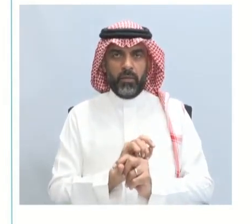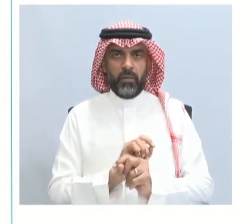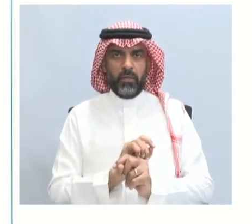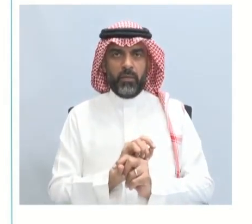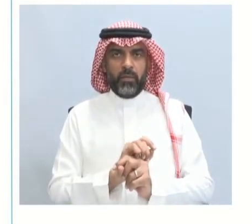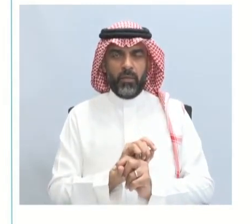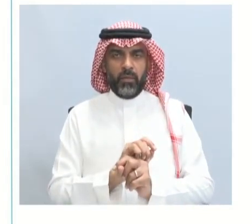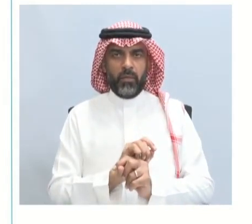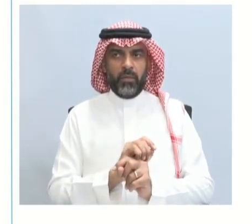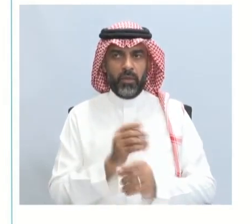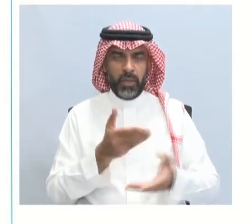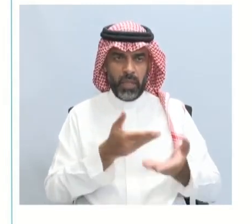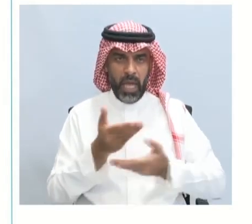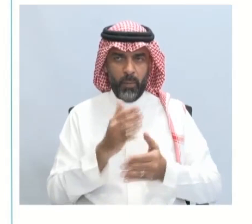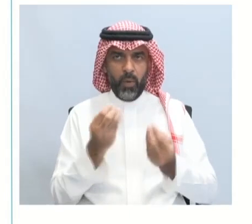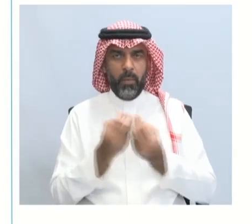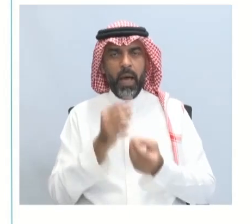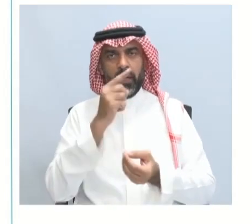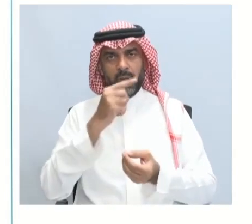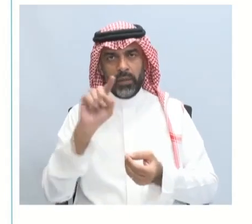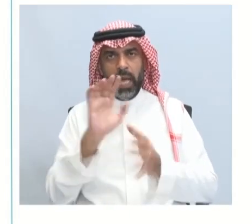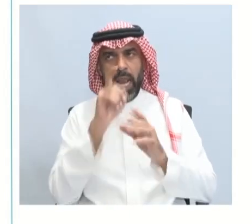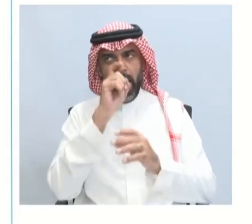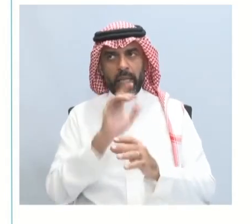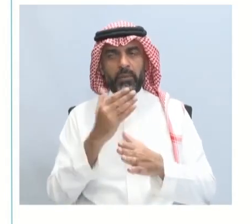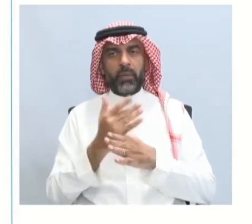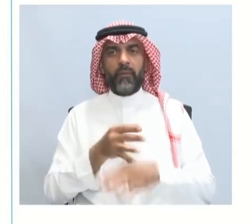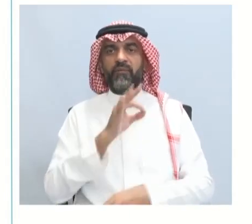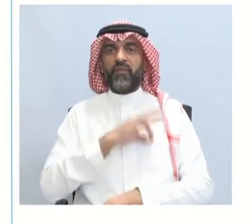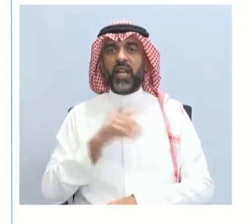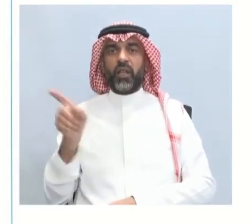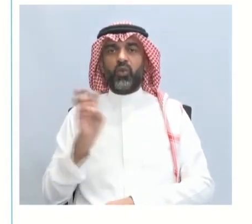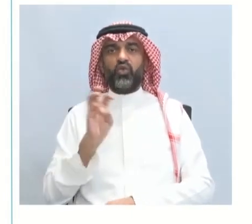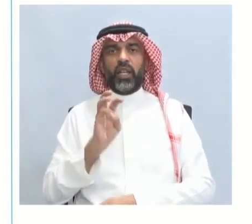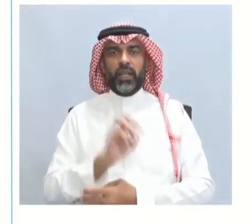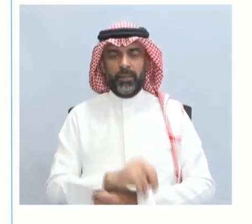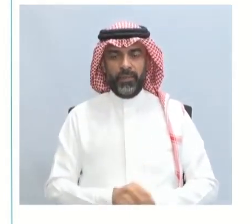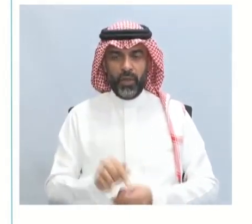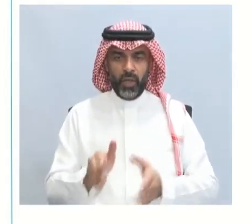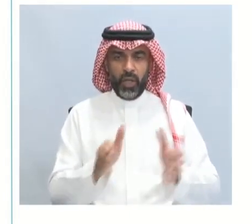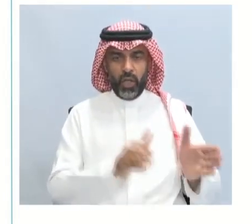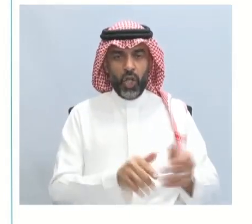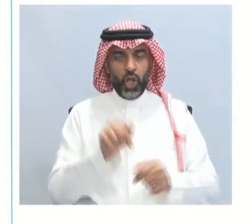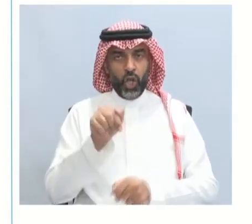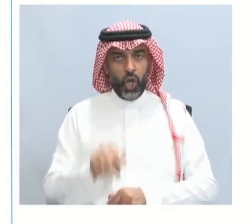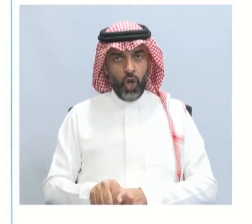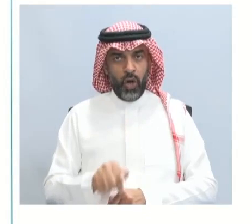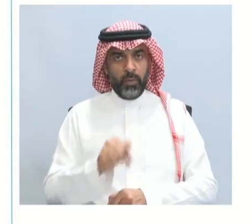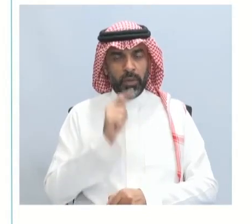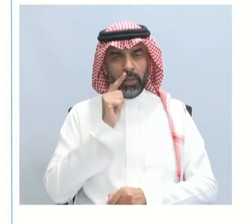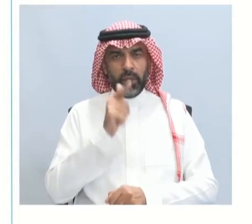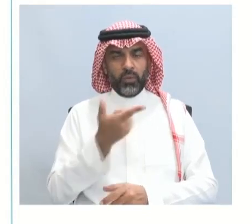وايضا نعطيه حقه من الاهتمام والرعايه اليوم باذن الله سنتحدث عن